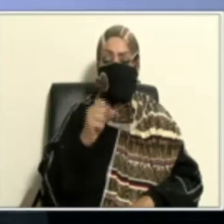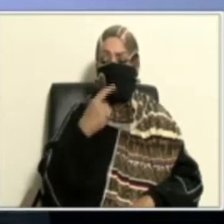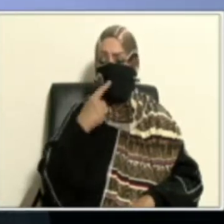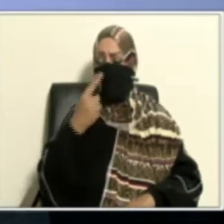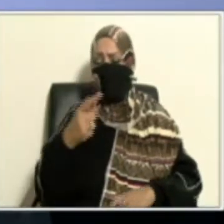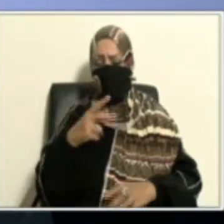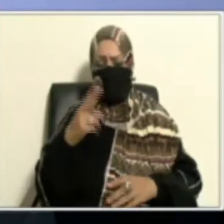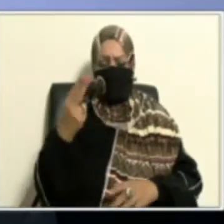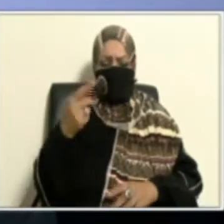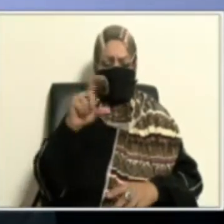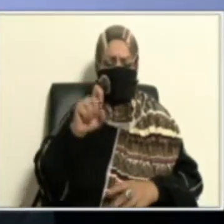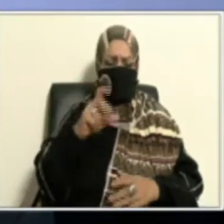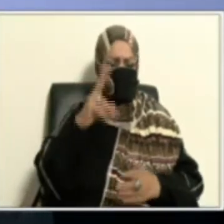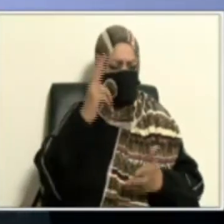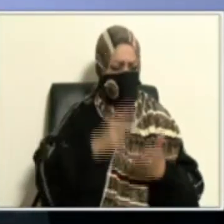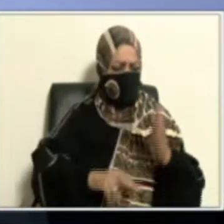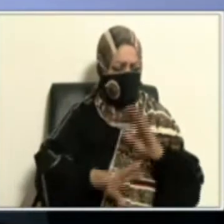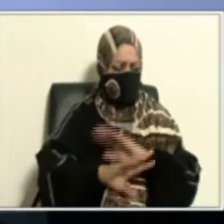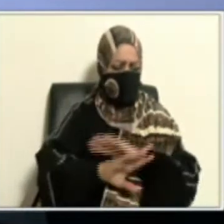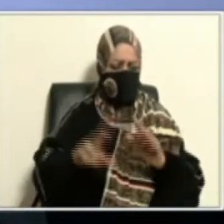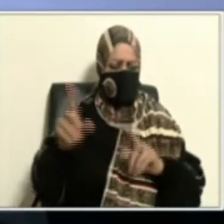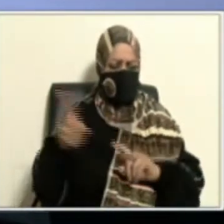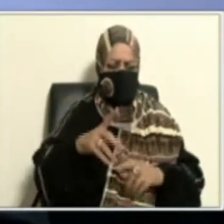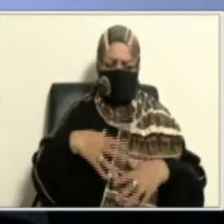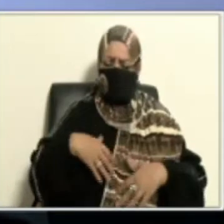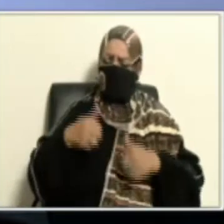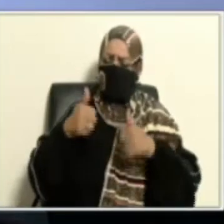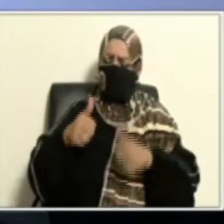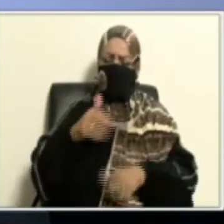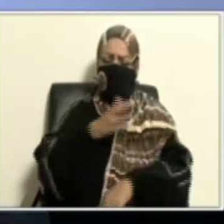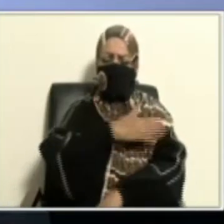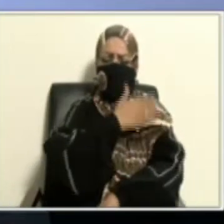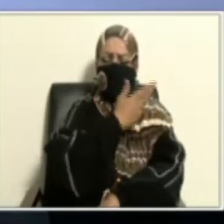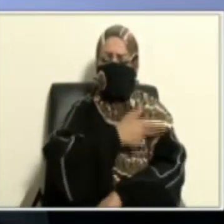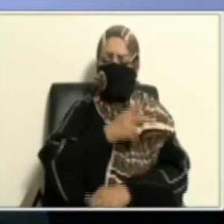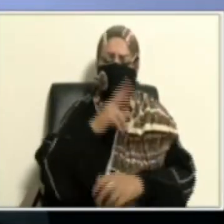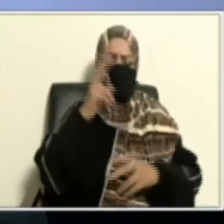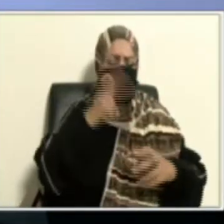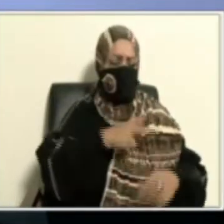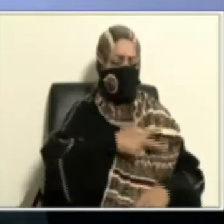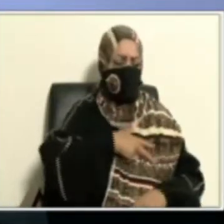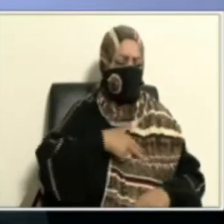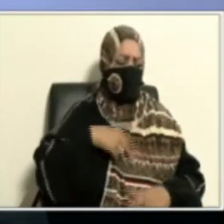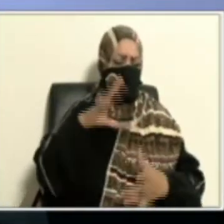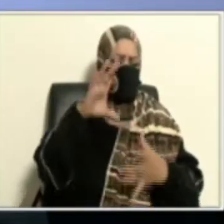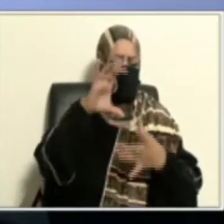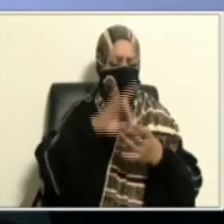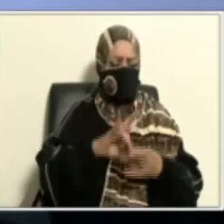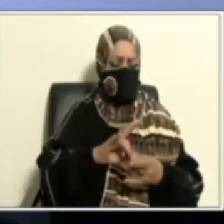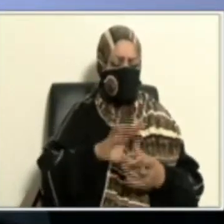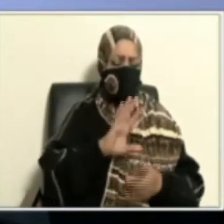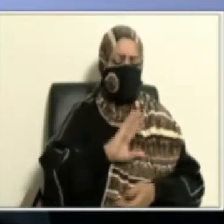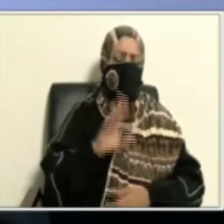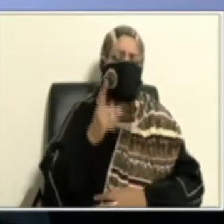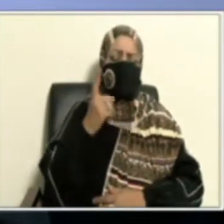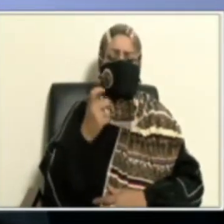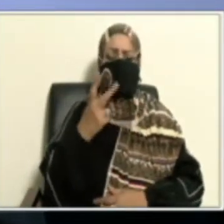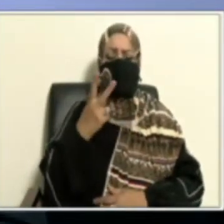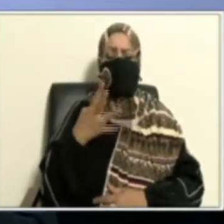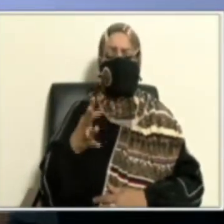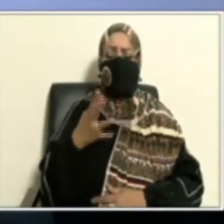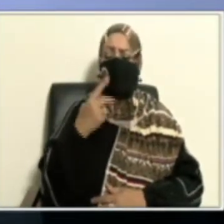150 لفترة 50 سنة ولا 30 سنة، وهذا جائز في العقود وخاصة في المباني أو في الأراضي